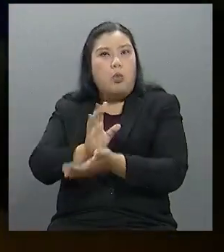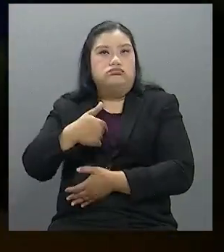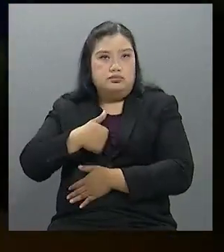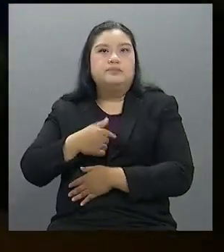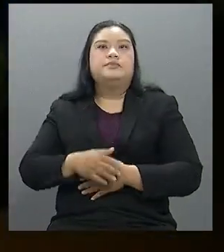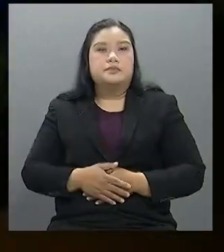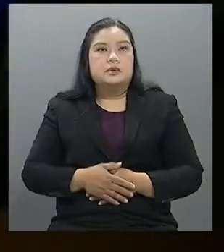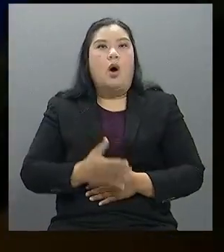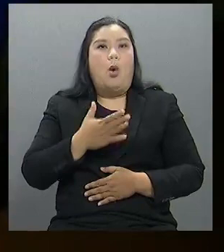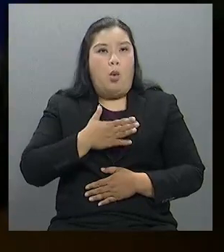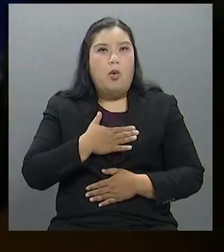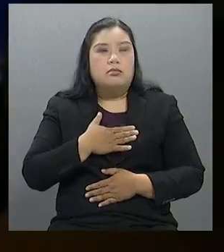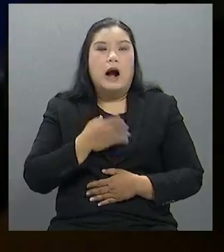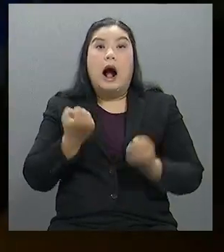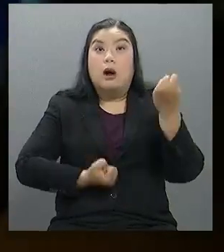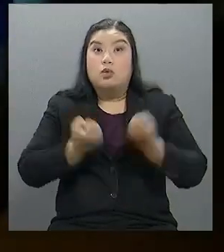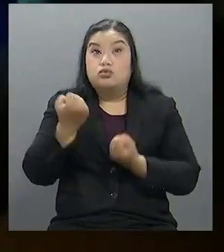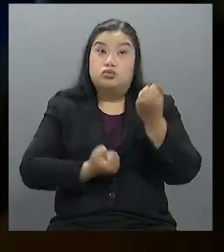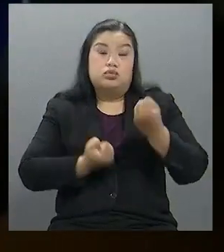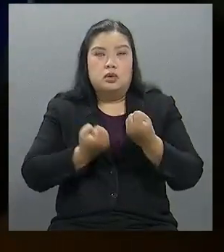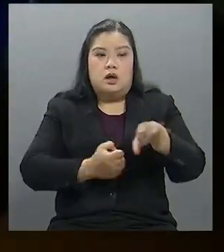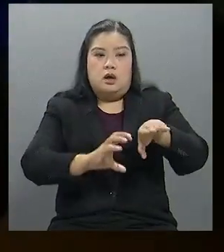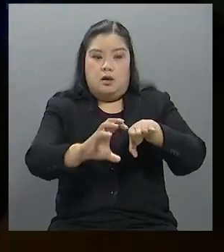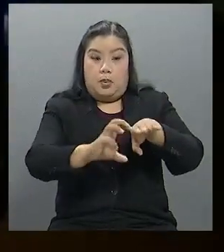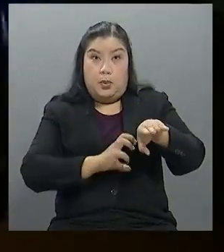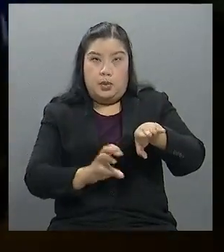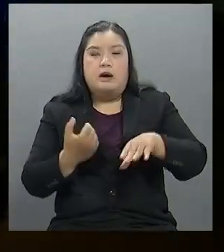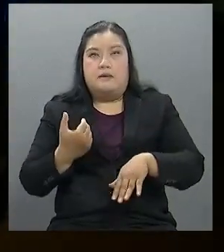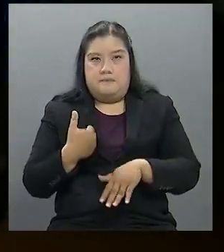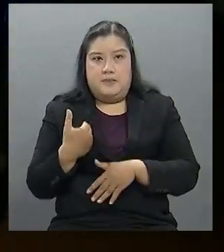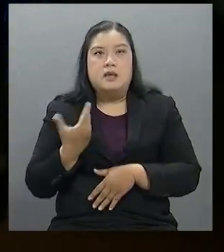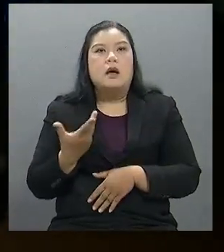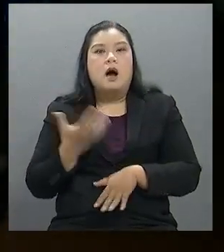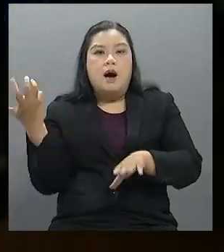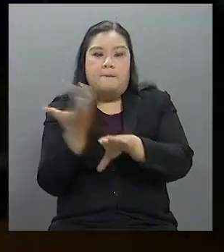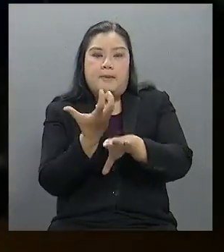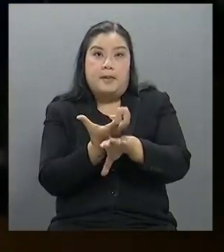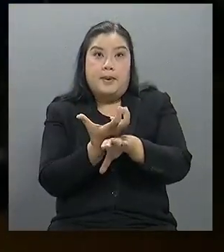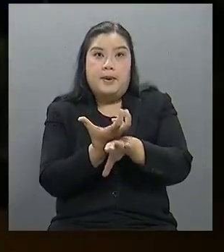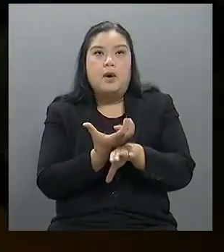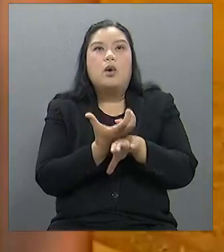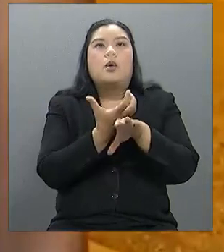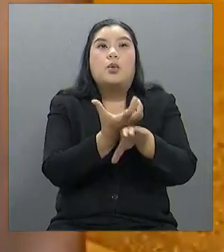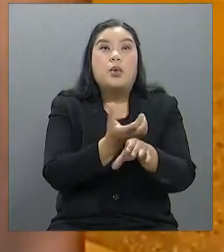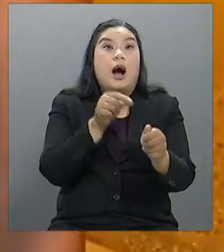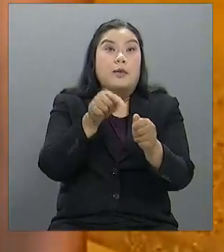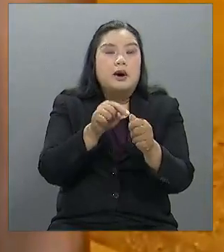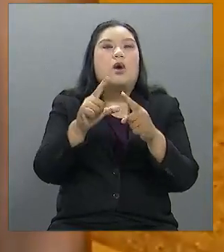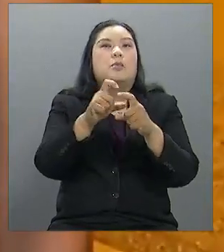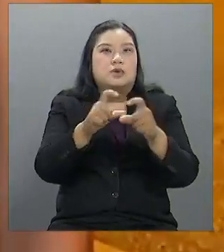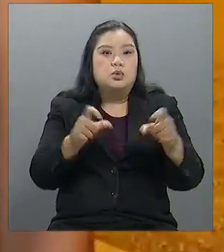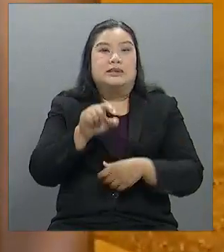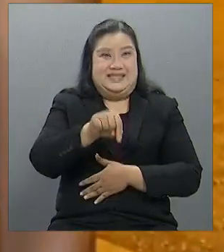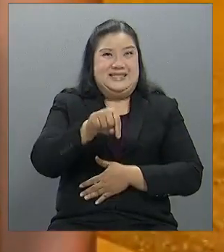องขับรถบรรทุกนะครับบรรทุกทลายปาล์มมุ่งหน้าจะไปอำเภอสีเทพจังหวัดเพชรบูรณ์ก็ใช้ถนนสายเอเชียเส้นนี้แหละ